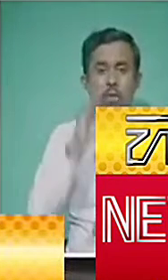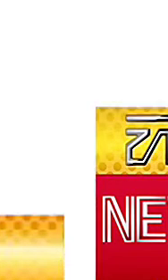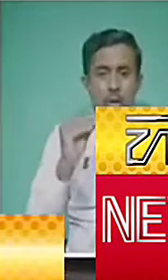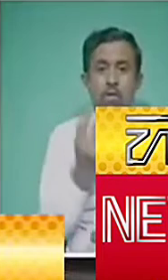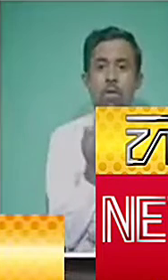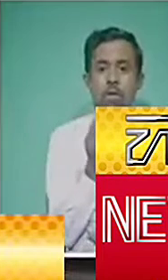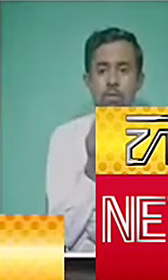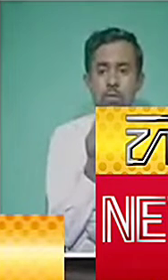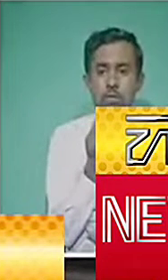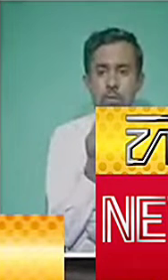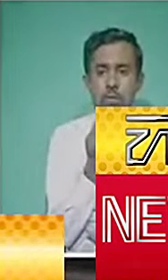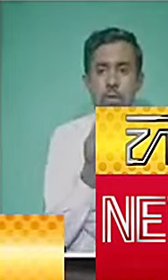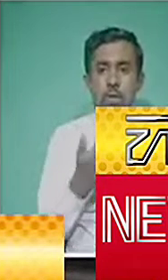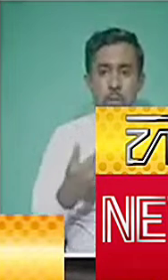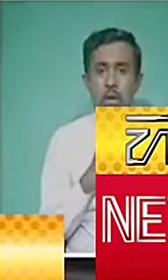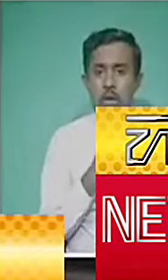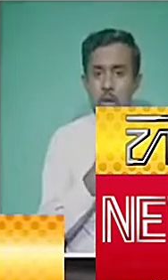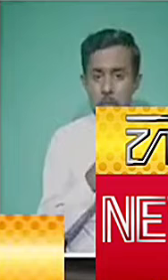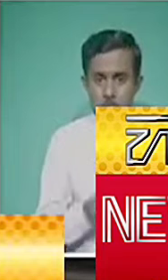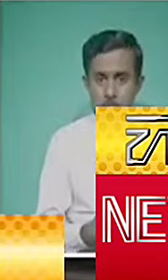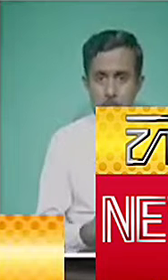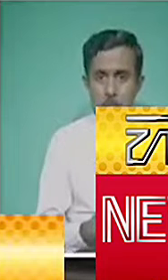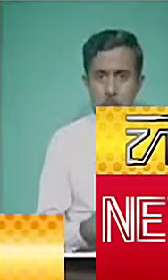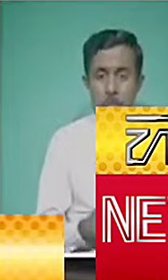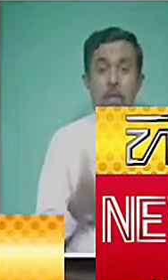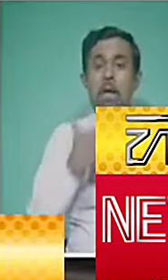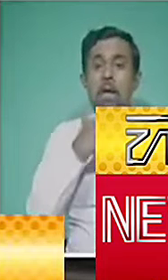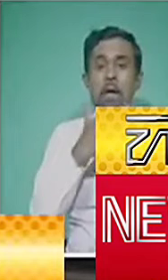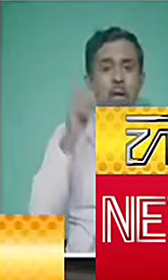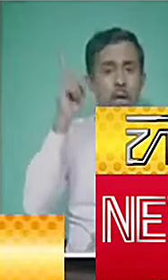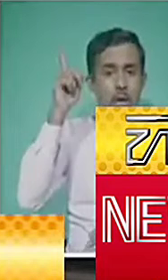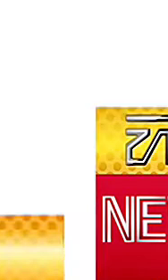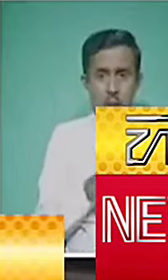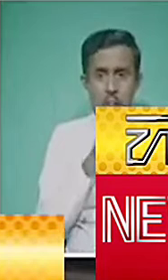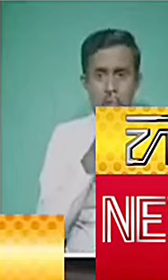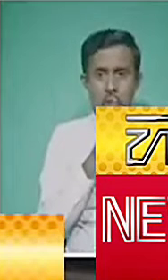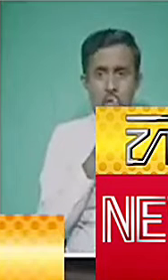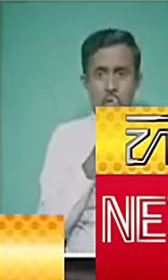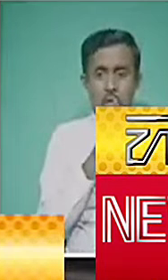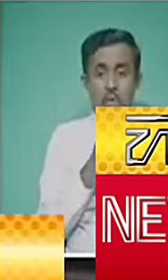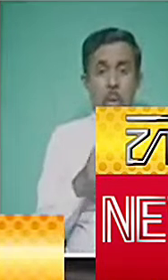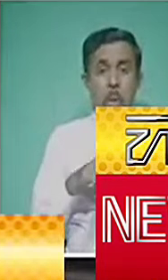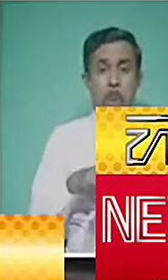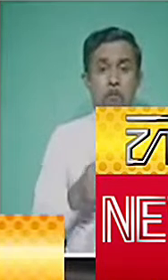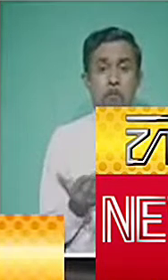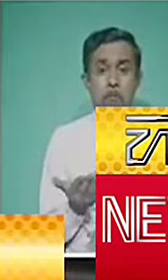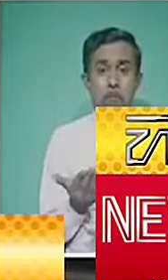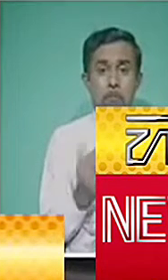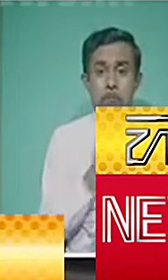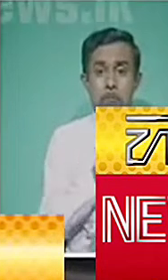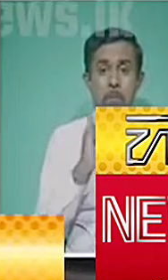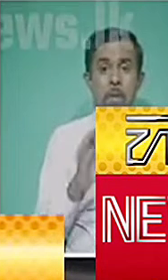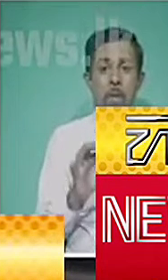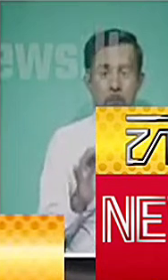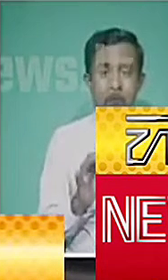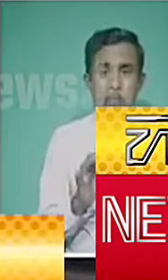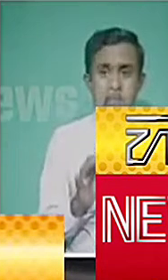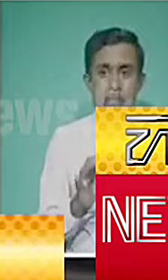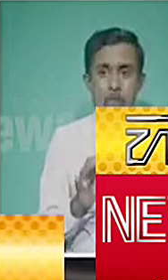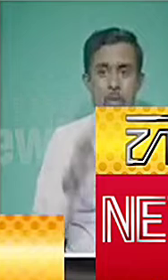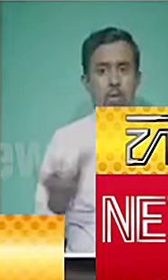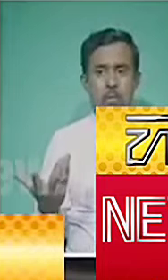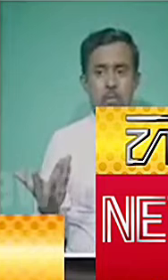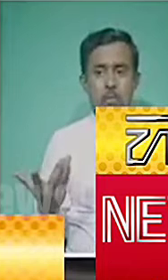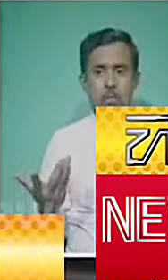රාත්‍රී ආර්ථිකයක්. ඒකෙන් මම පෙන්නලා දෙන්නම් ඉංගලන්තේ හදලා තියෙන එක අවුරුද්දකට ස්ටර්ලින් පවුන් 66 බිලියන් මේ